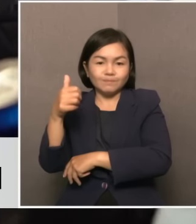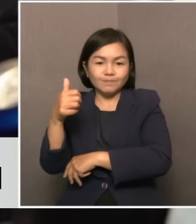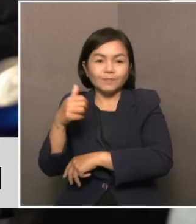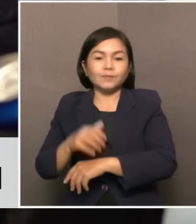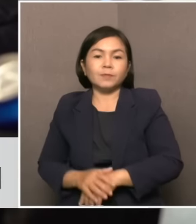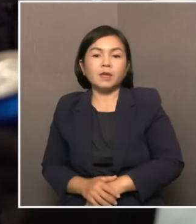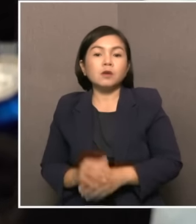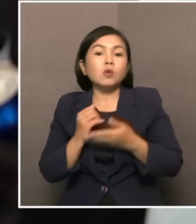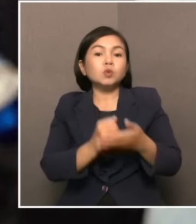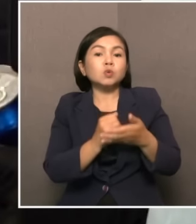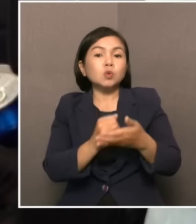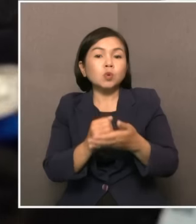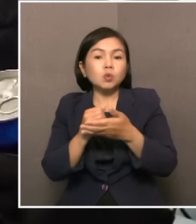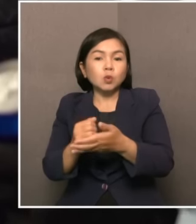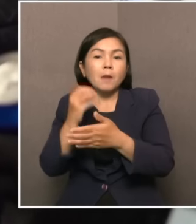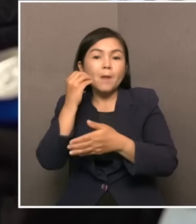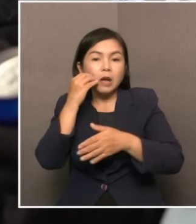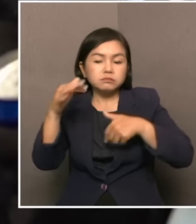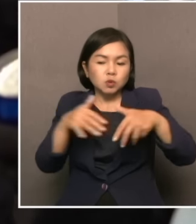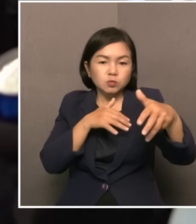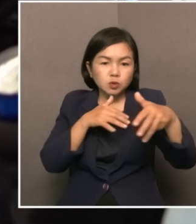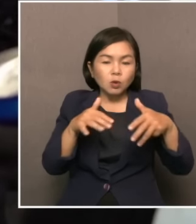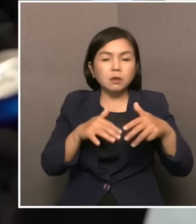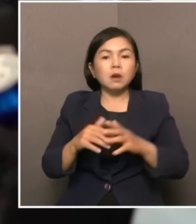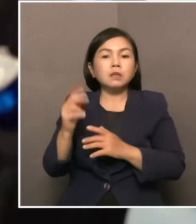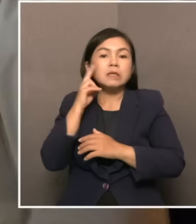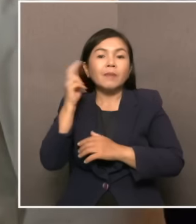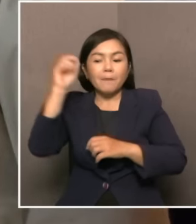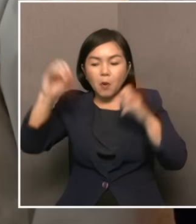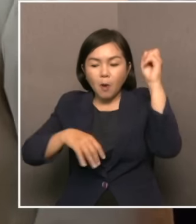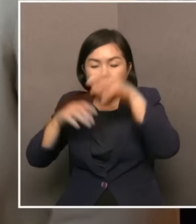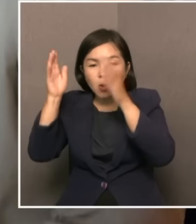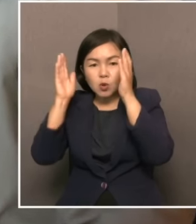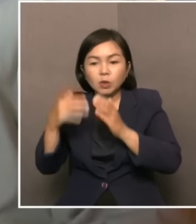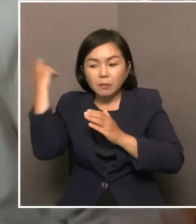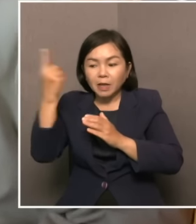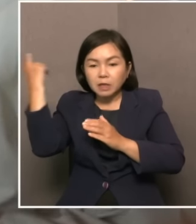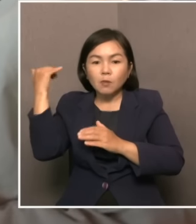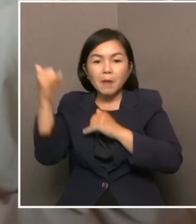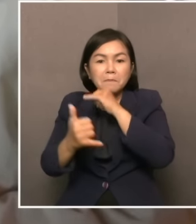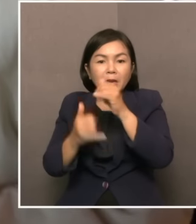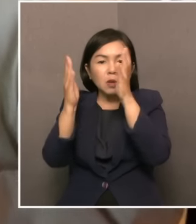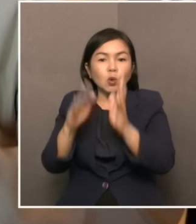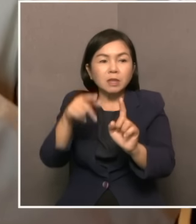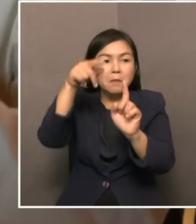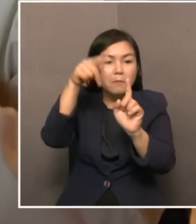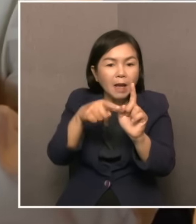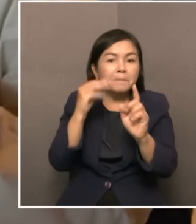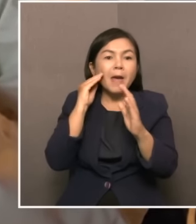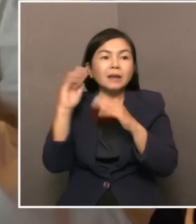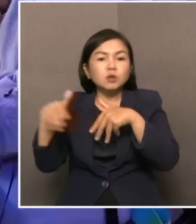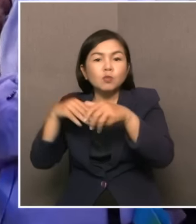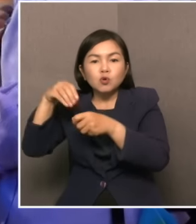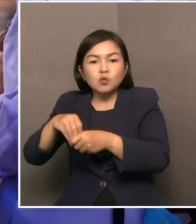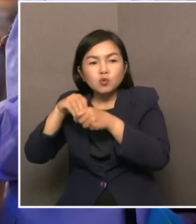ความช่วยเหลือถูกส่งไปยังหมู่บ้านต่างๆด้วยนะครับนักท่องเที่ยวราว 1,000คนติดอยู่ในพื้นที่ได้อาศัยอยู่ในหมู่บ้าน